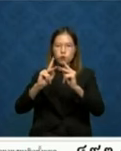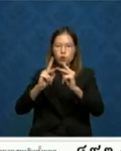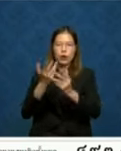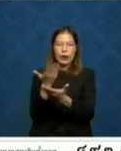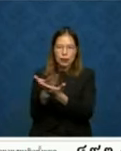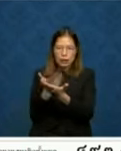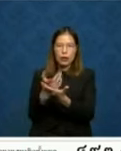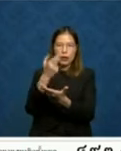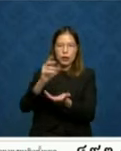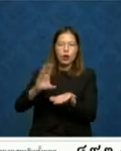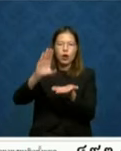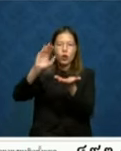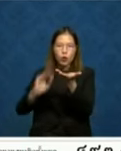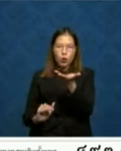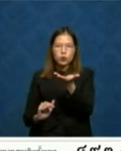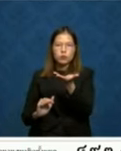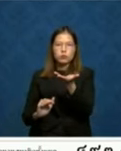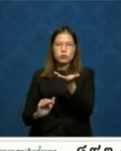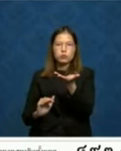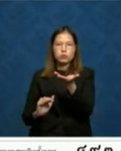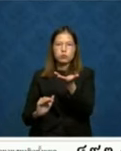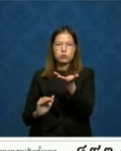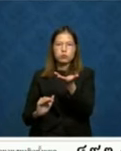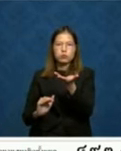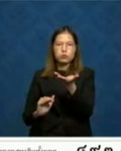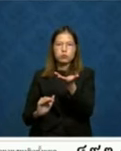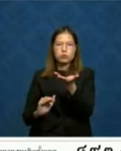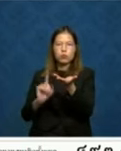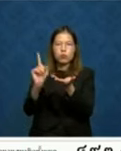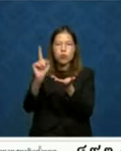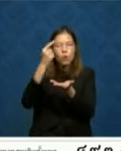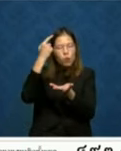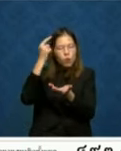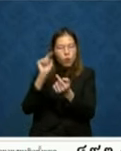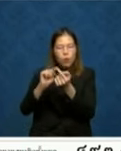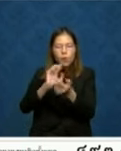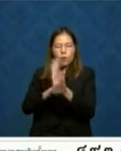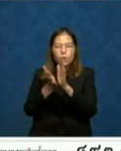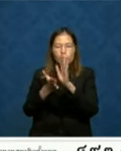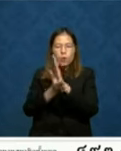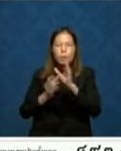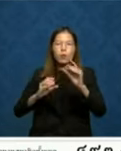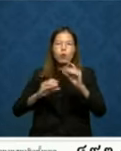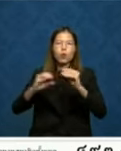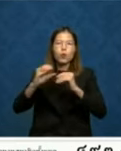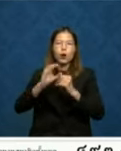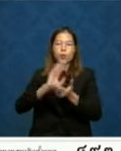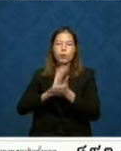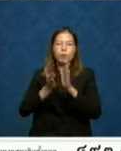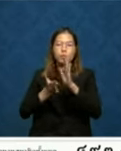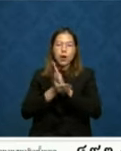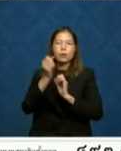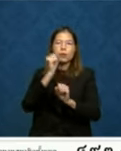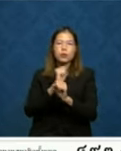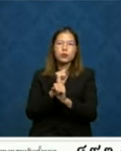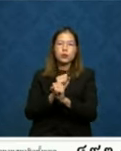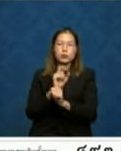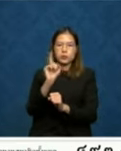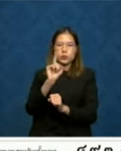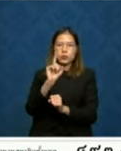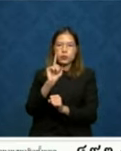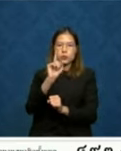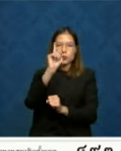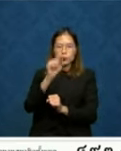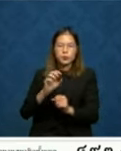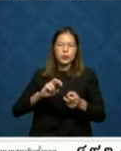งด้วยผมคิดว่าเนี่ยครับในการปรับโครงสร้างภาษีสรรพสามิตเนี่ยที่เกิดขึ้นเนี่ยเ